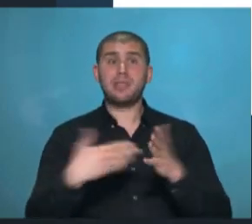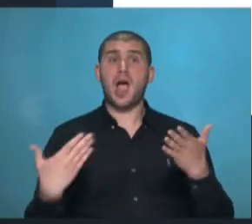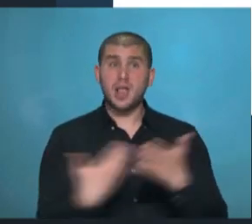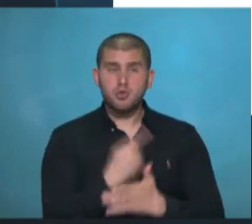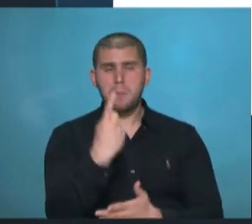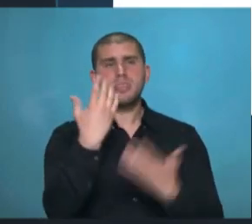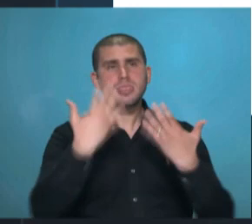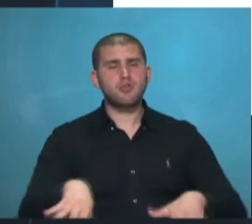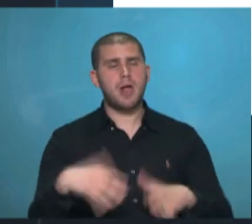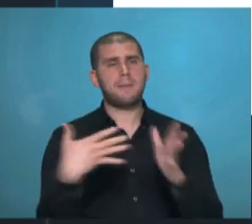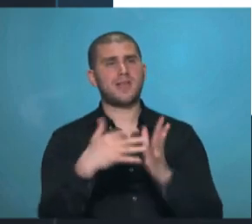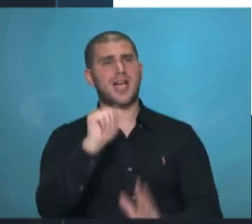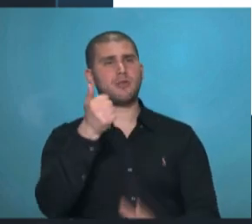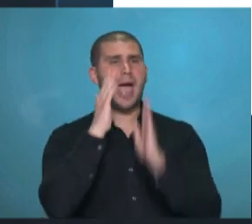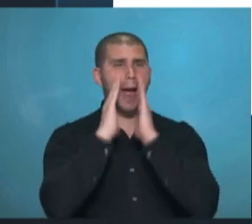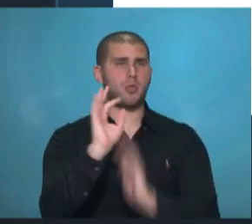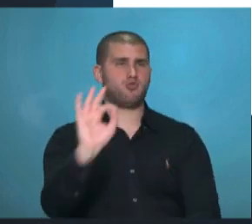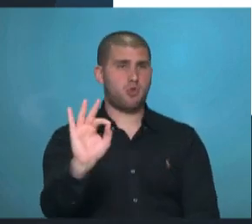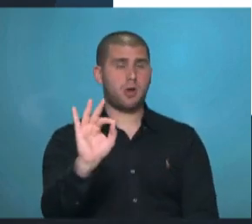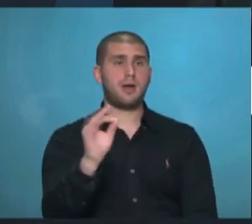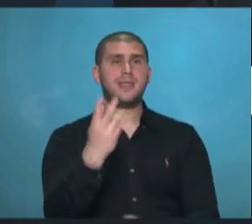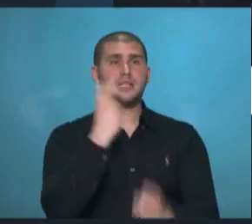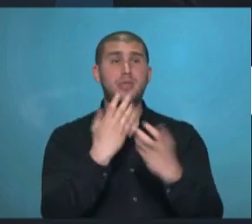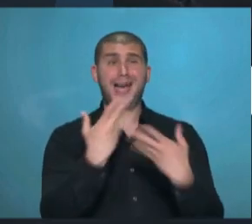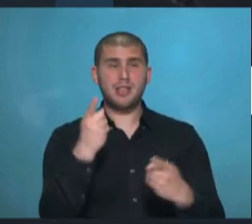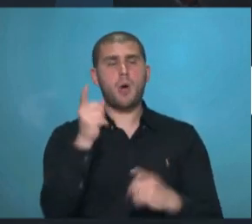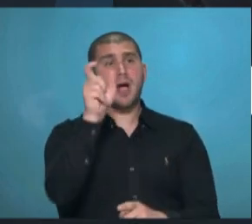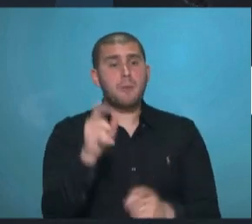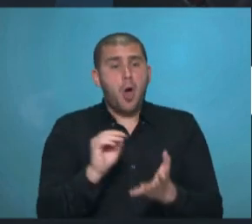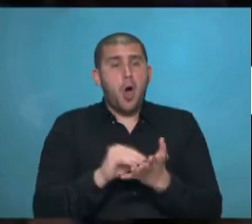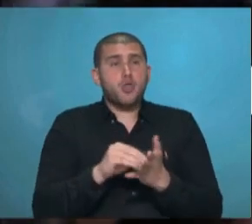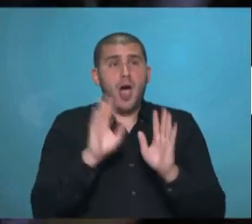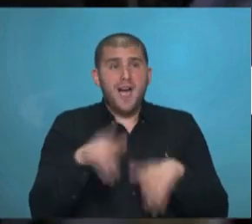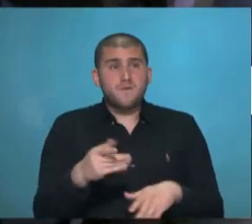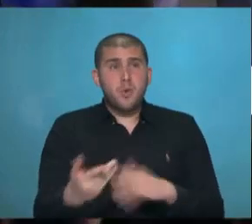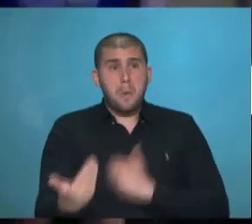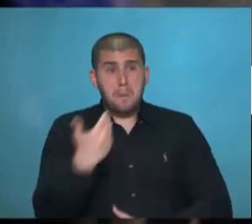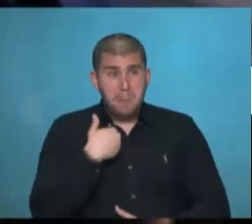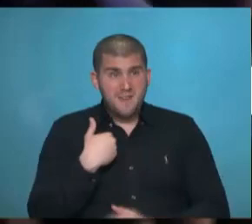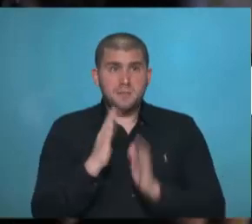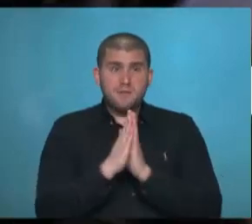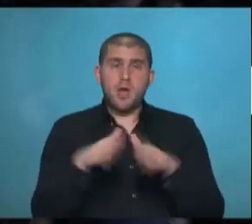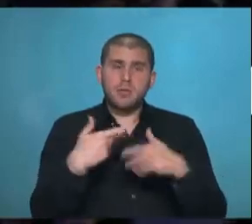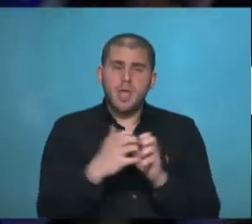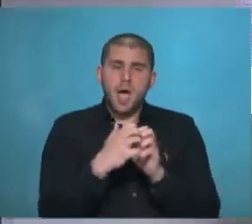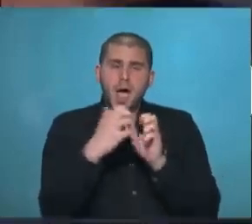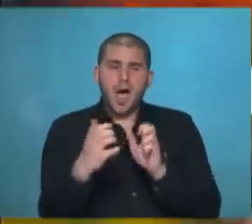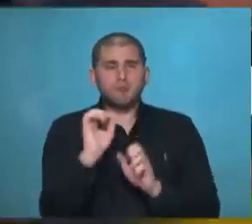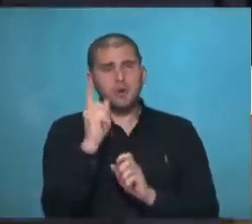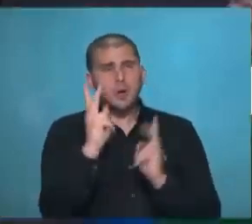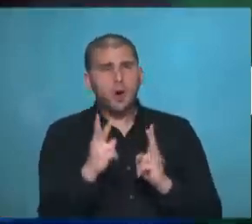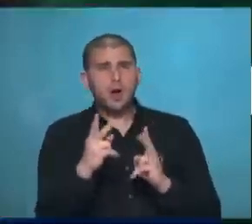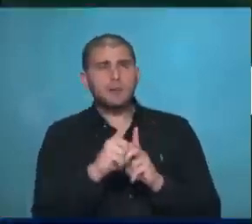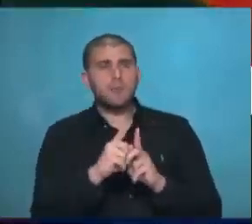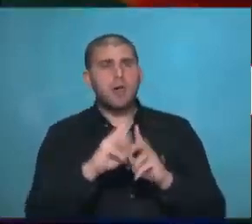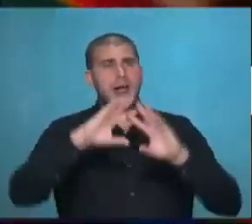נכשל במבחן הראשון, מבחן האמינות. חוסר הניסיון הביא לכך שהאיש עוד לא בא, עוד בא אליי היום, ומבקש שניתן לו אורכה כדי שהוא יוכל לסכם את